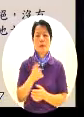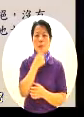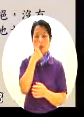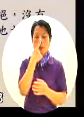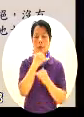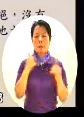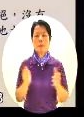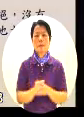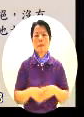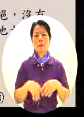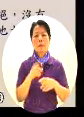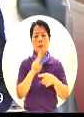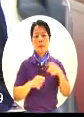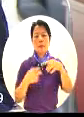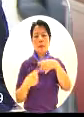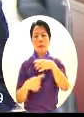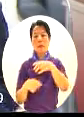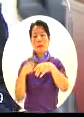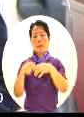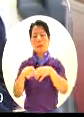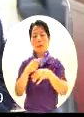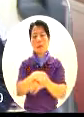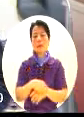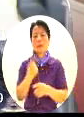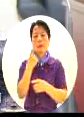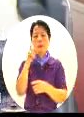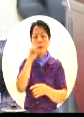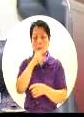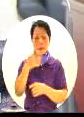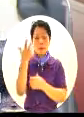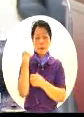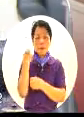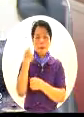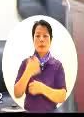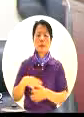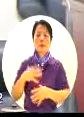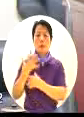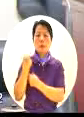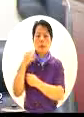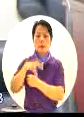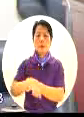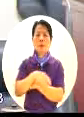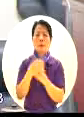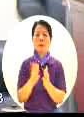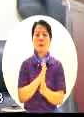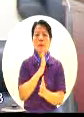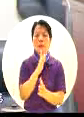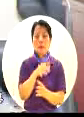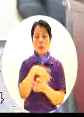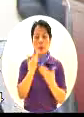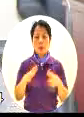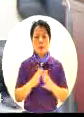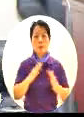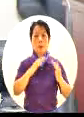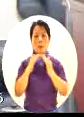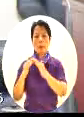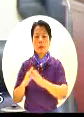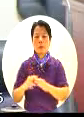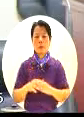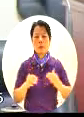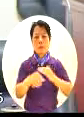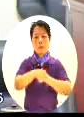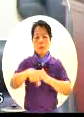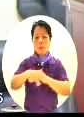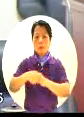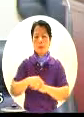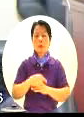落哈，包括下国骂遐一挂迄乌上乌上哈，搭一挂迄厝哈，外靠顶下卡哈，借